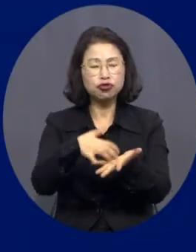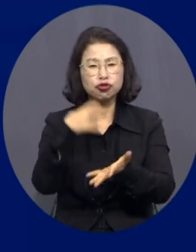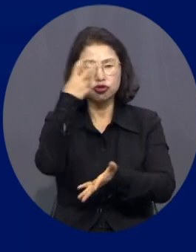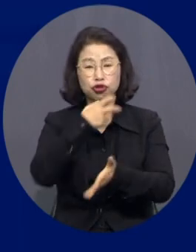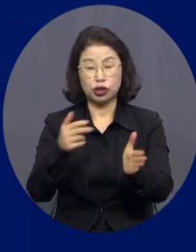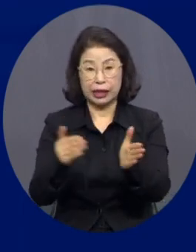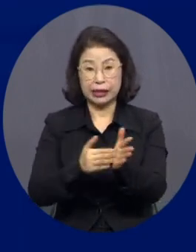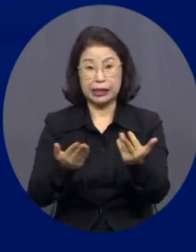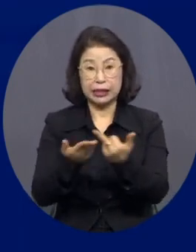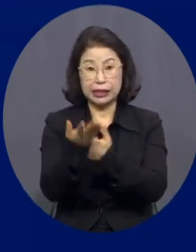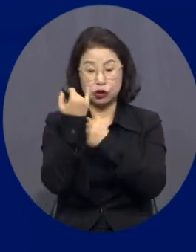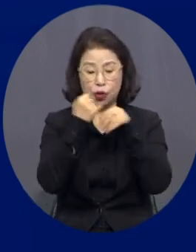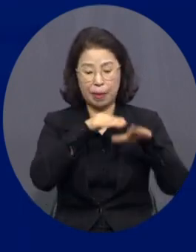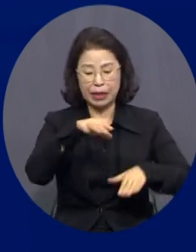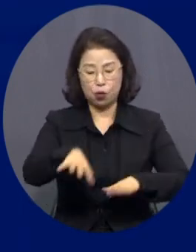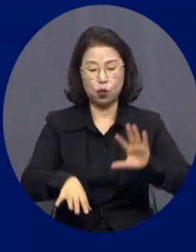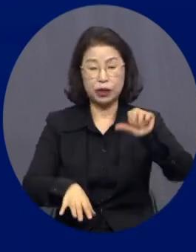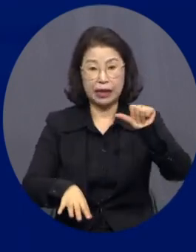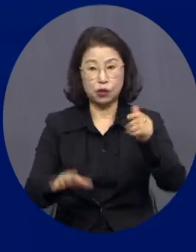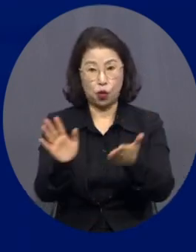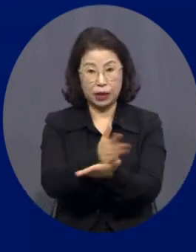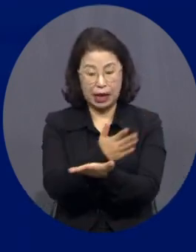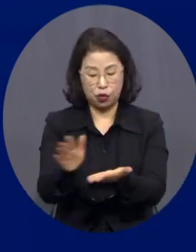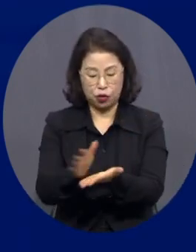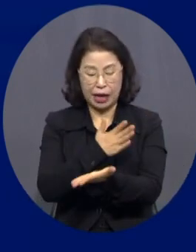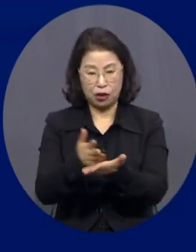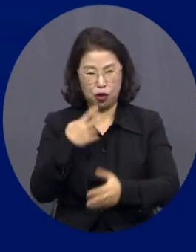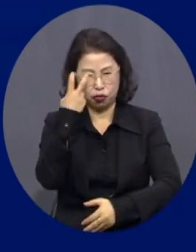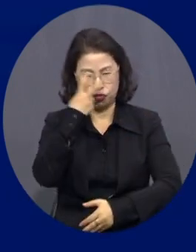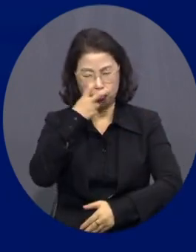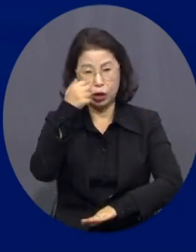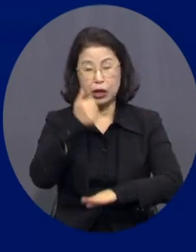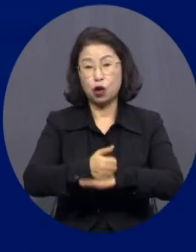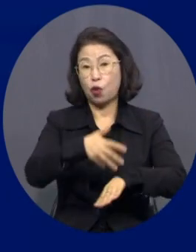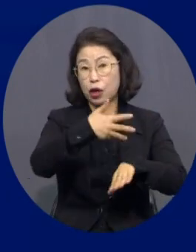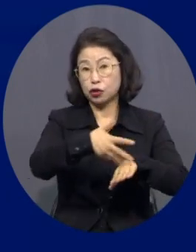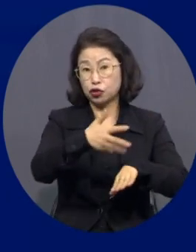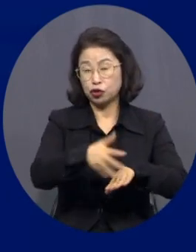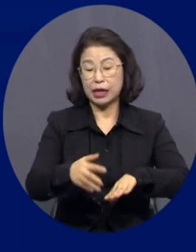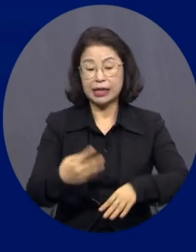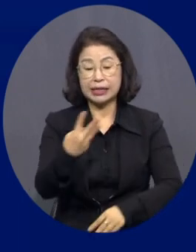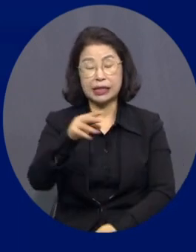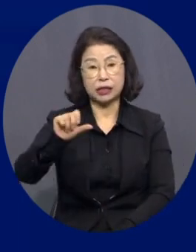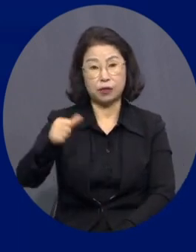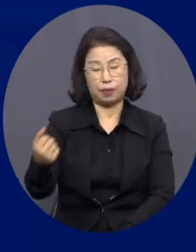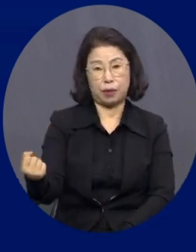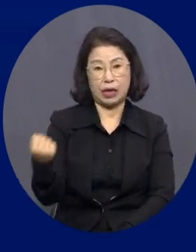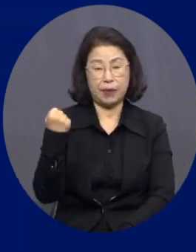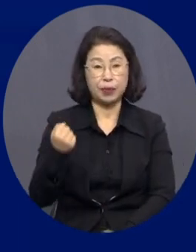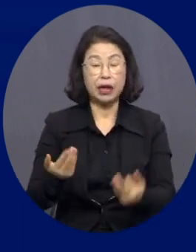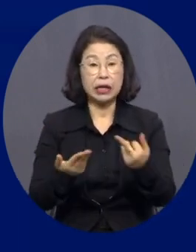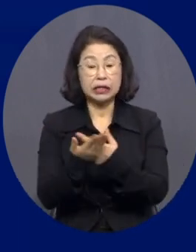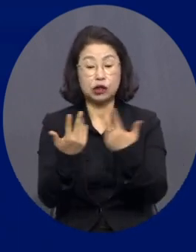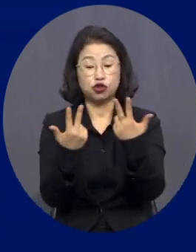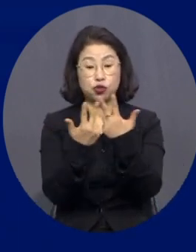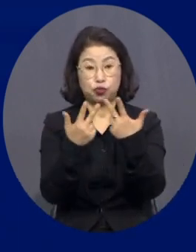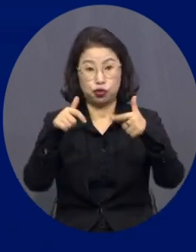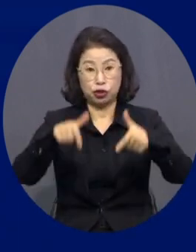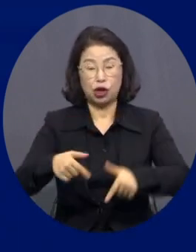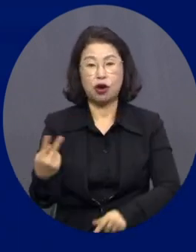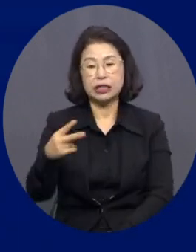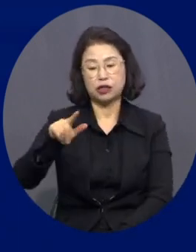제주 해역을 다섯 개 권역으로 나눠 분석한 결과 추자도 해역 4,200 MW 제주 북서 해역